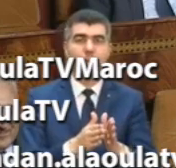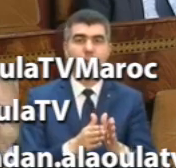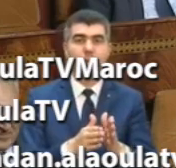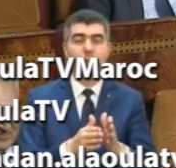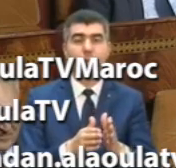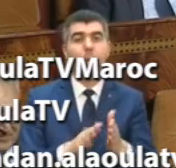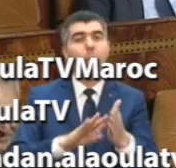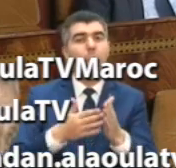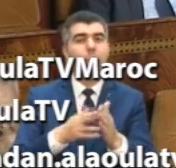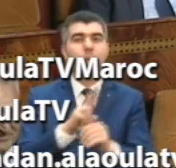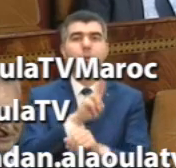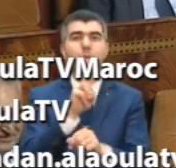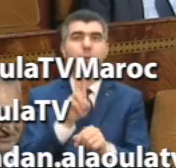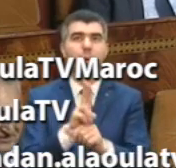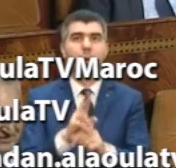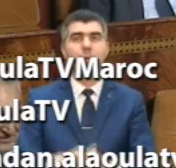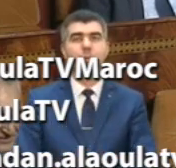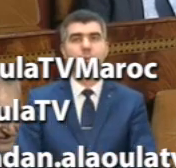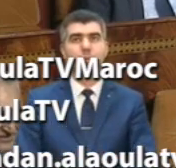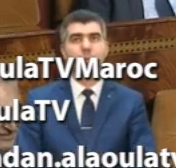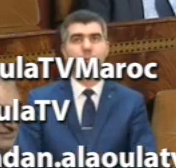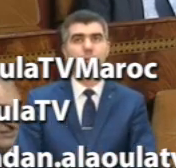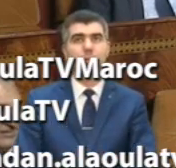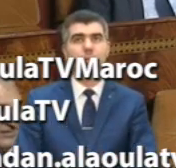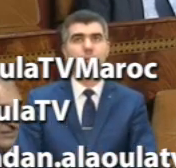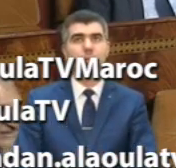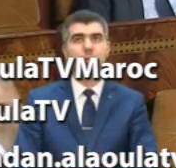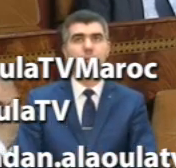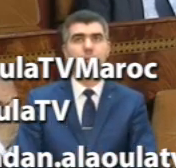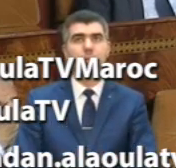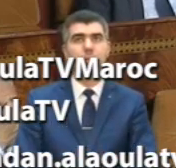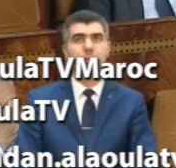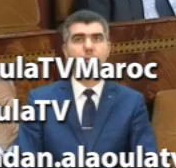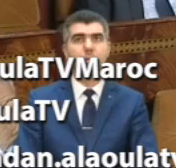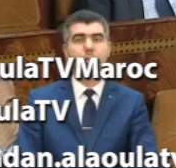جميعا. لا لا لا السيده الرئيسه، لا وضبطي